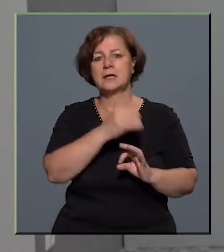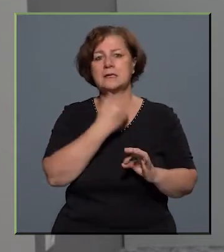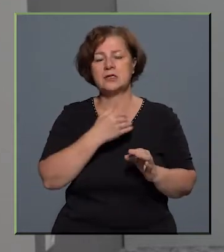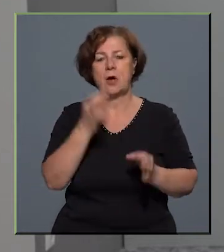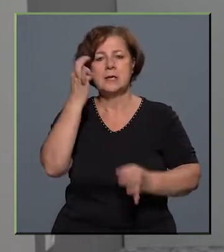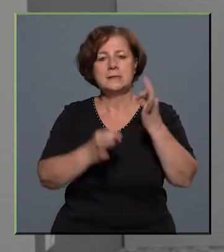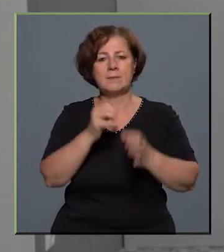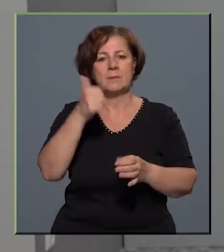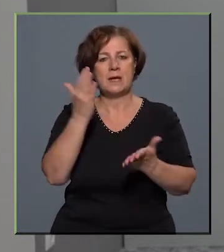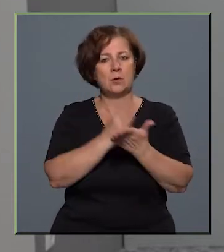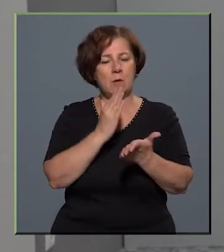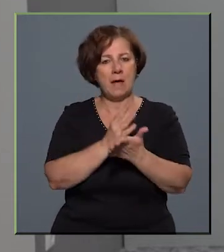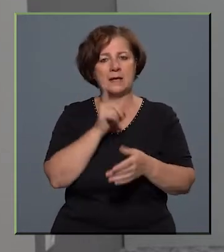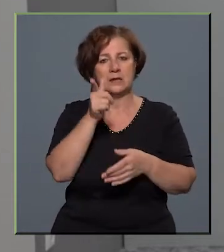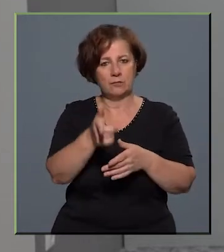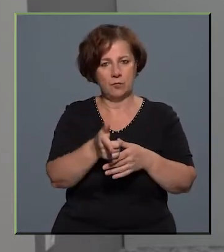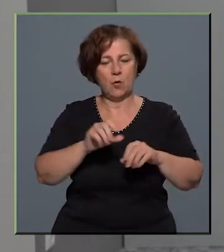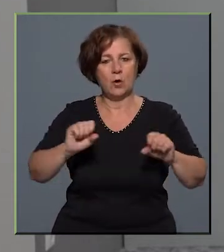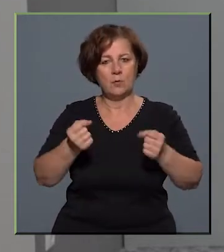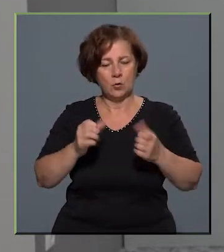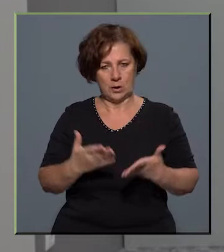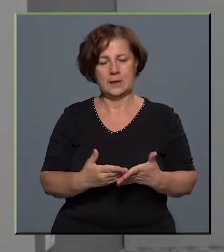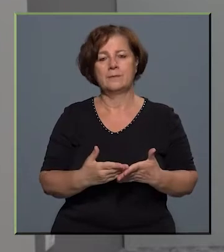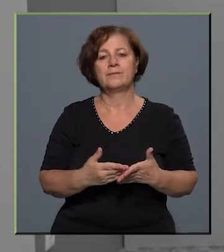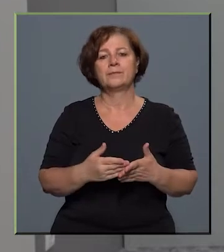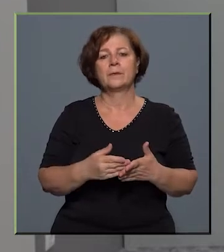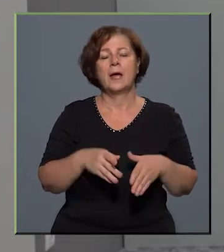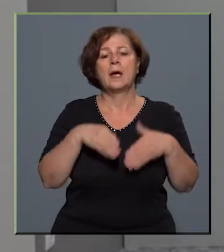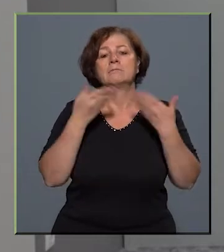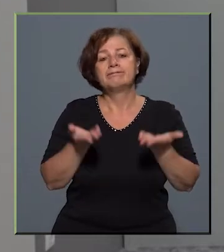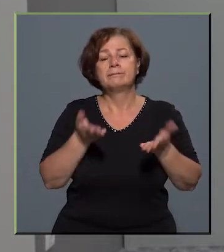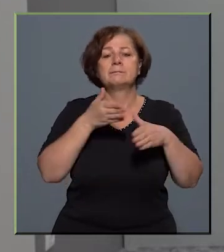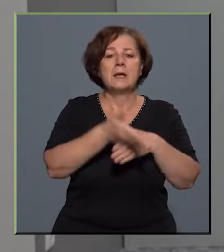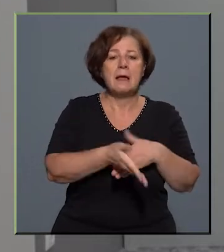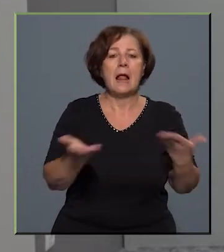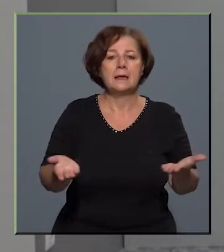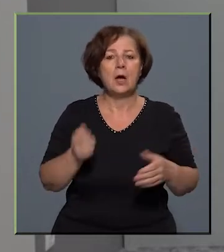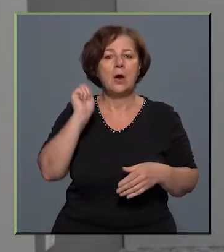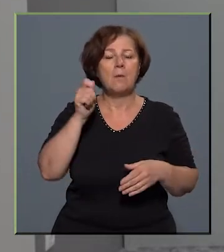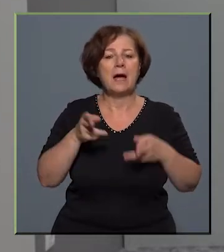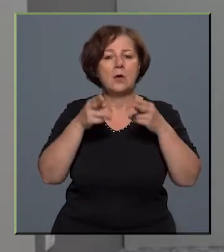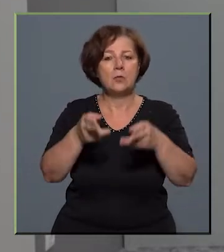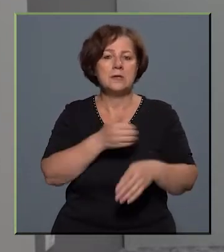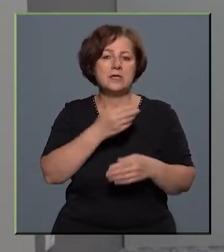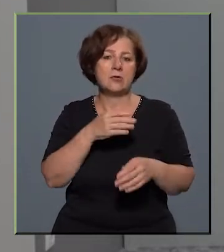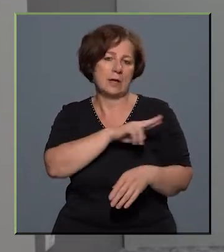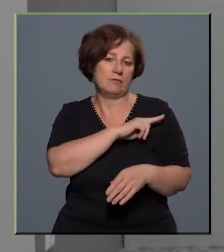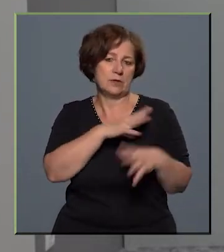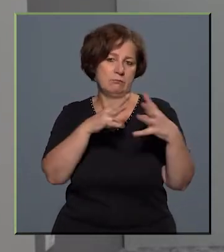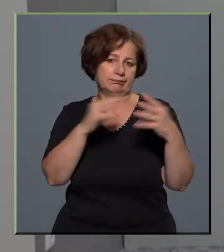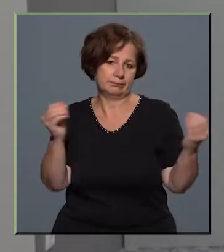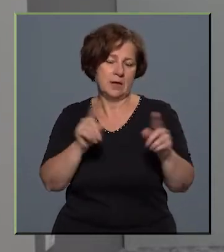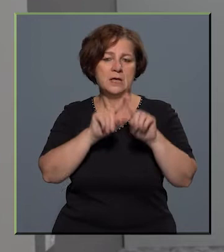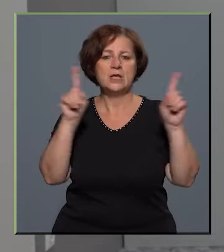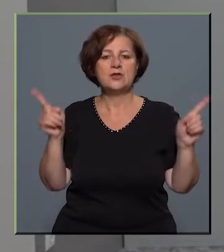szeptember 1-től már itt fog üzemelni. Ezáltal a Bánya utcai iskolának ez a funkciója megszűnt, és más